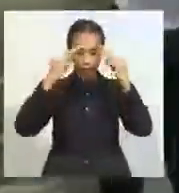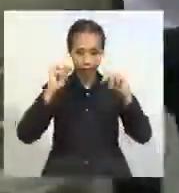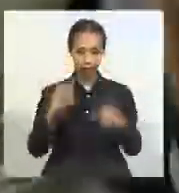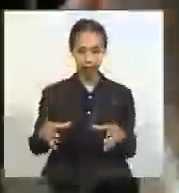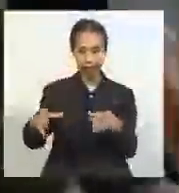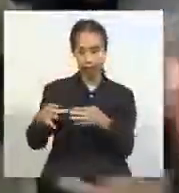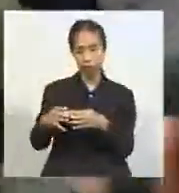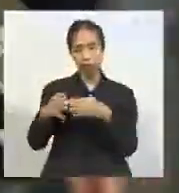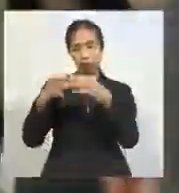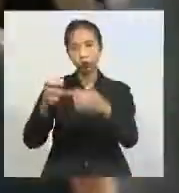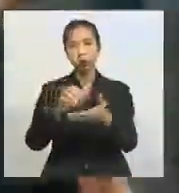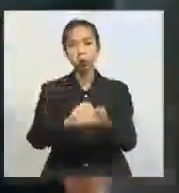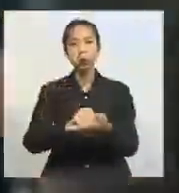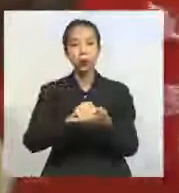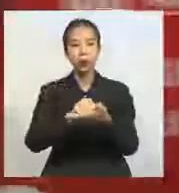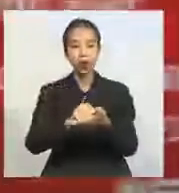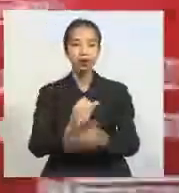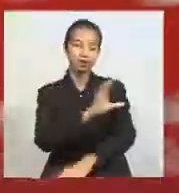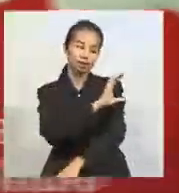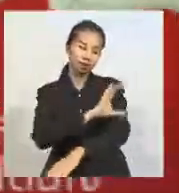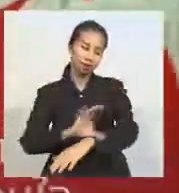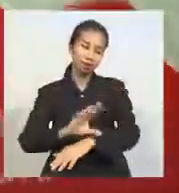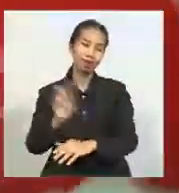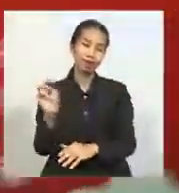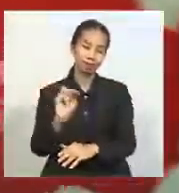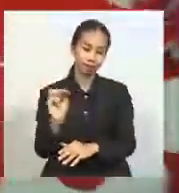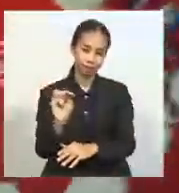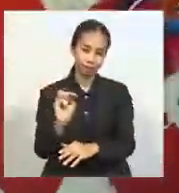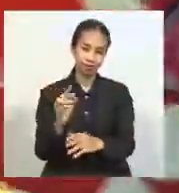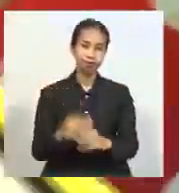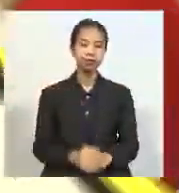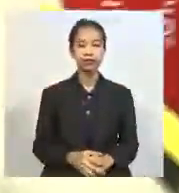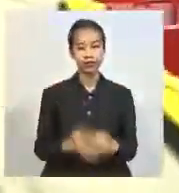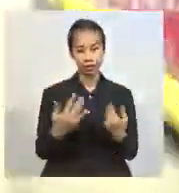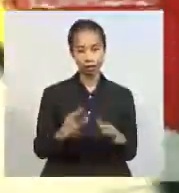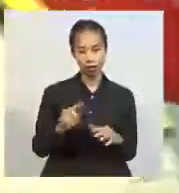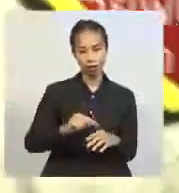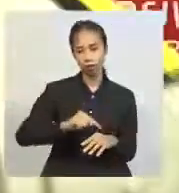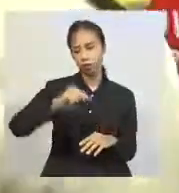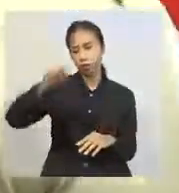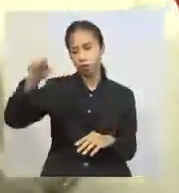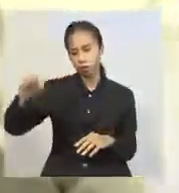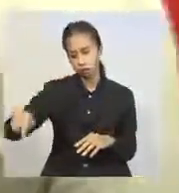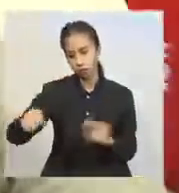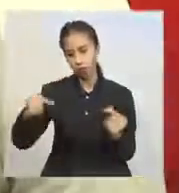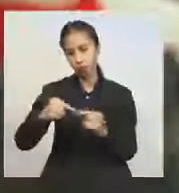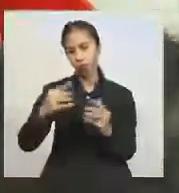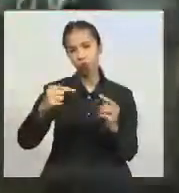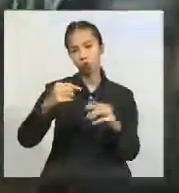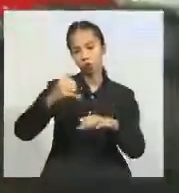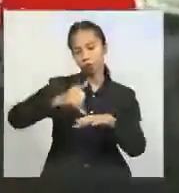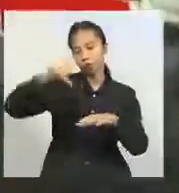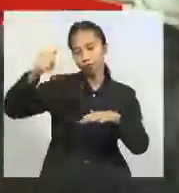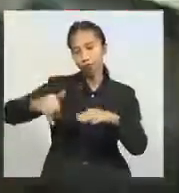ำคณะนะครับไปใช้บริการรถไฟฟ้าสายสีน้ำเงินจากสถานีหน้าพระนะครับแล้วก็ไปลงที่สถานีวัดมังกร